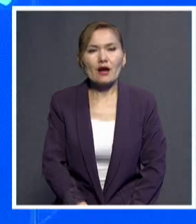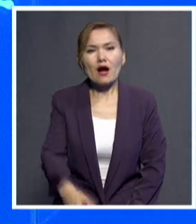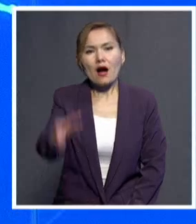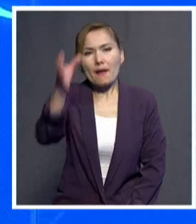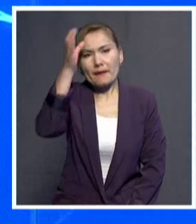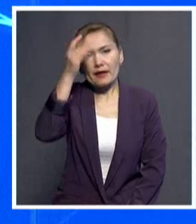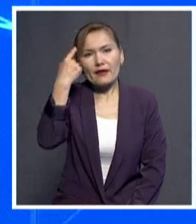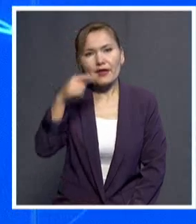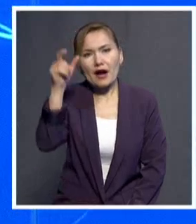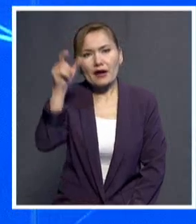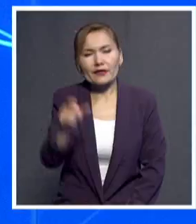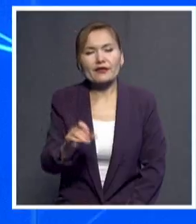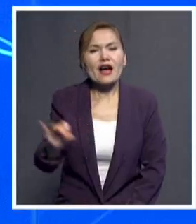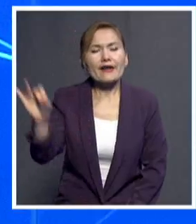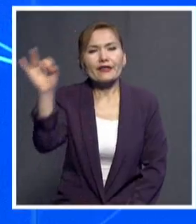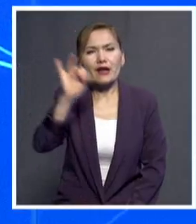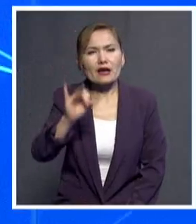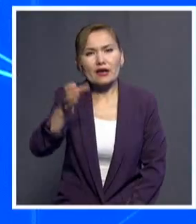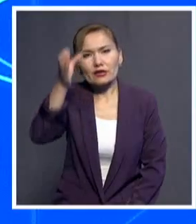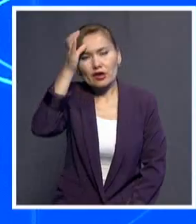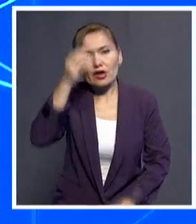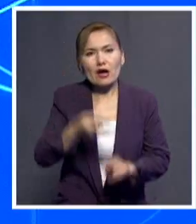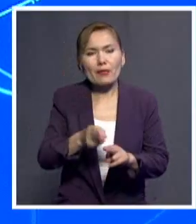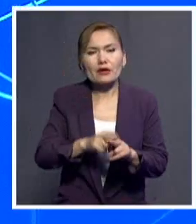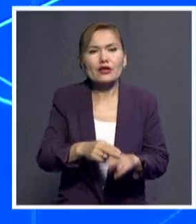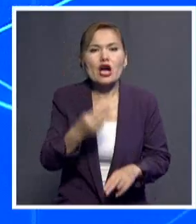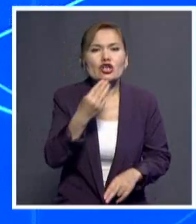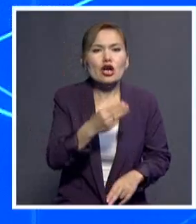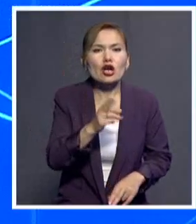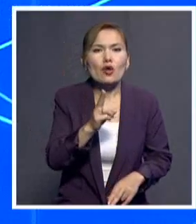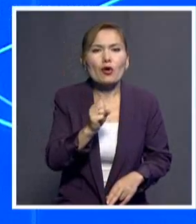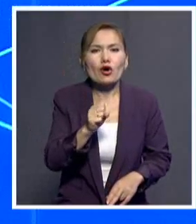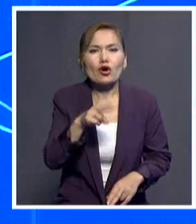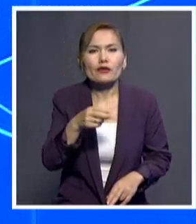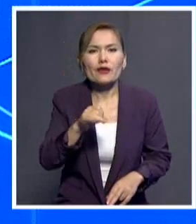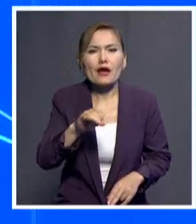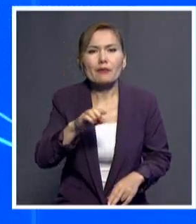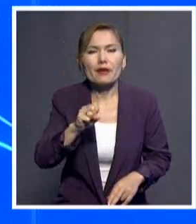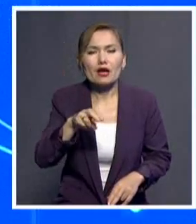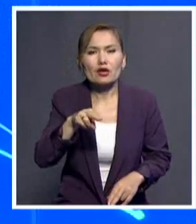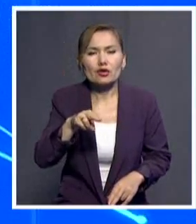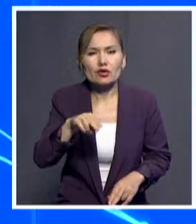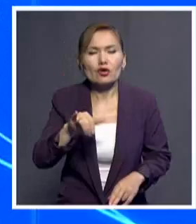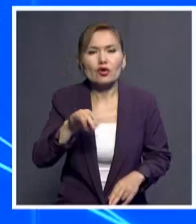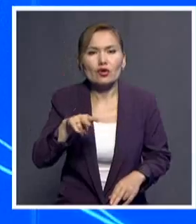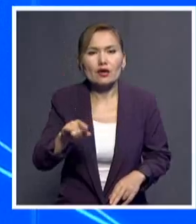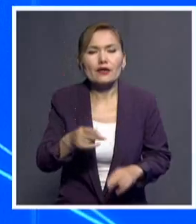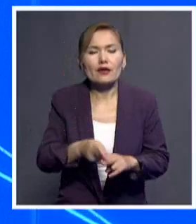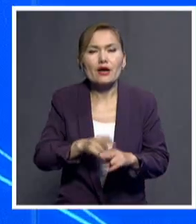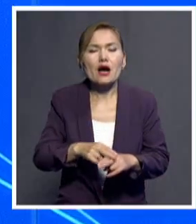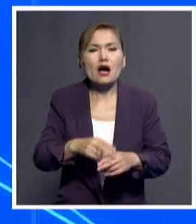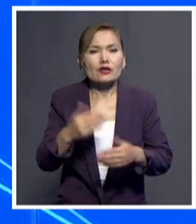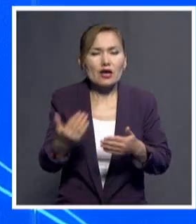Философ, ақын, тарихшы, Қызыл империяның құрбаны болған Шәкәрім Құдайбердіұлының өміріне қатысты тың деректер анықталды. Семей қаласындағы